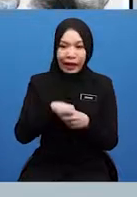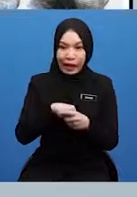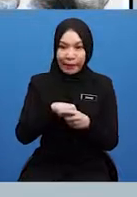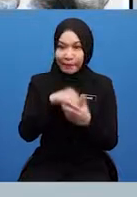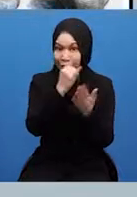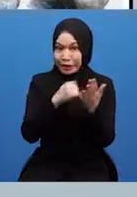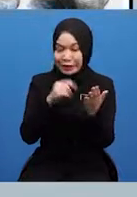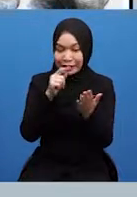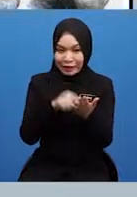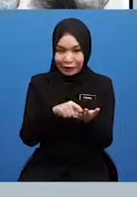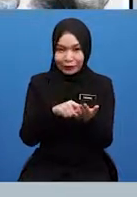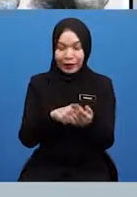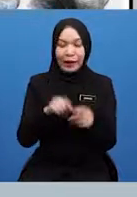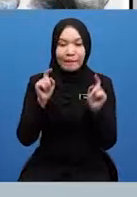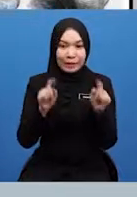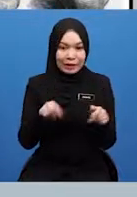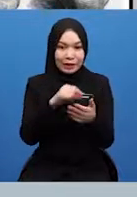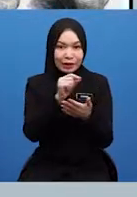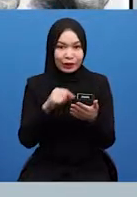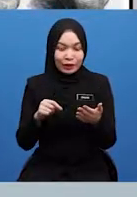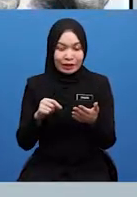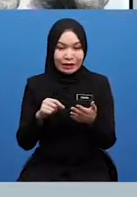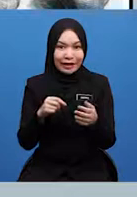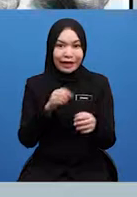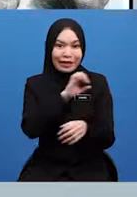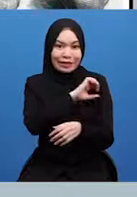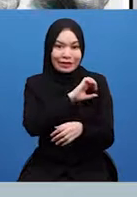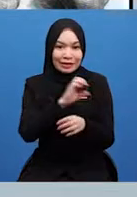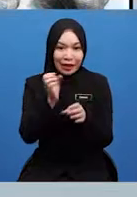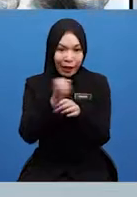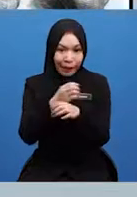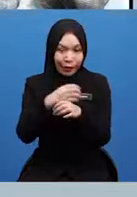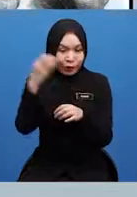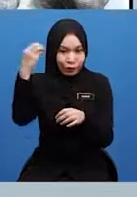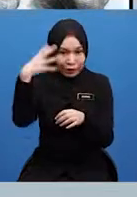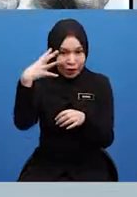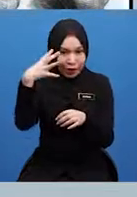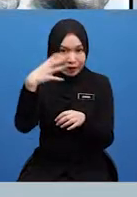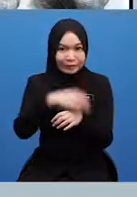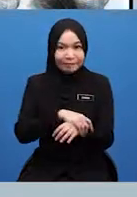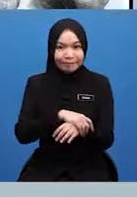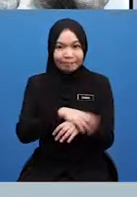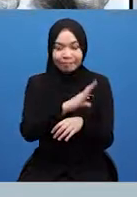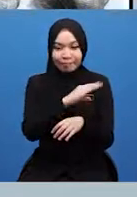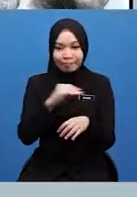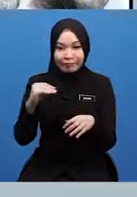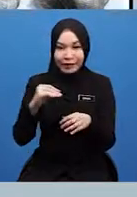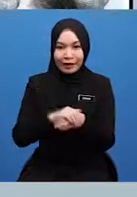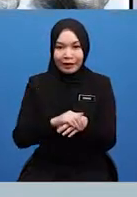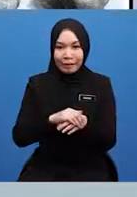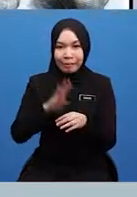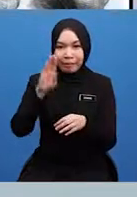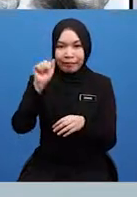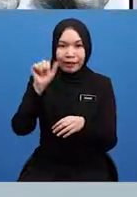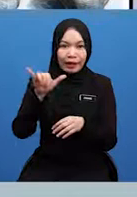objek, perlu dititikberatkan aspek bentuk, cahaya dan bayang. Kesan cahaya